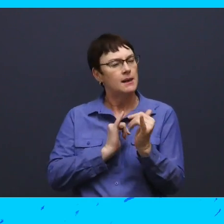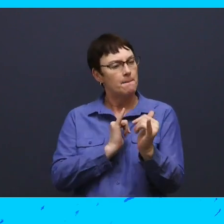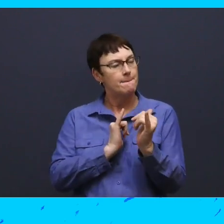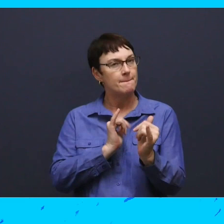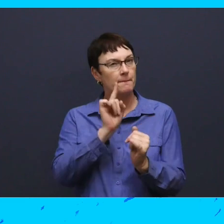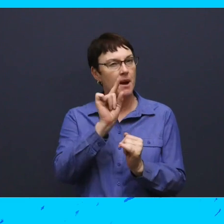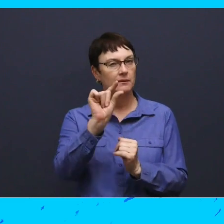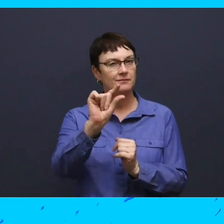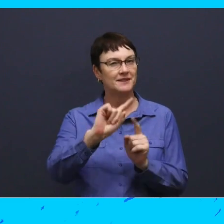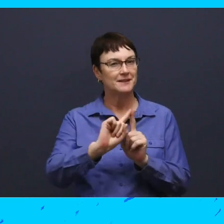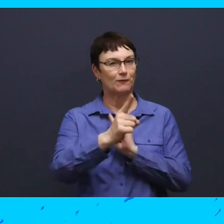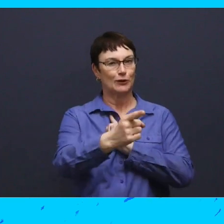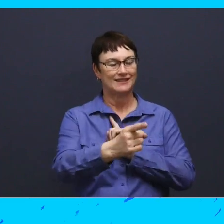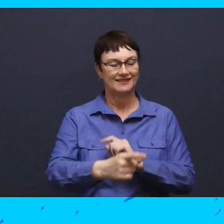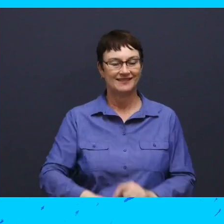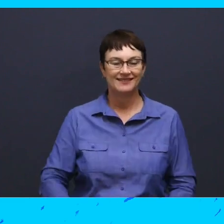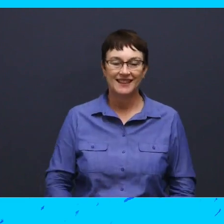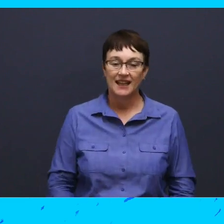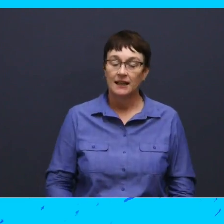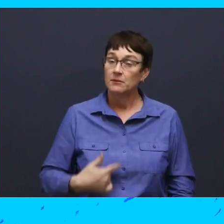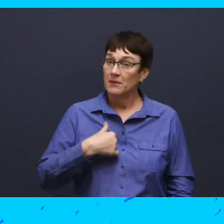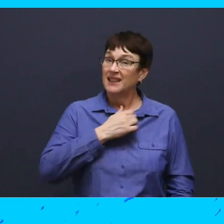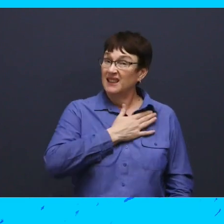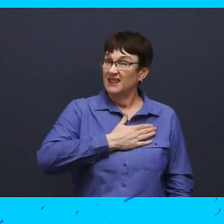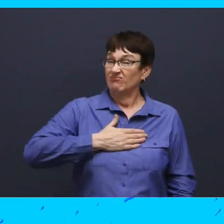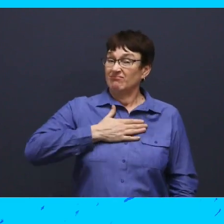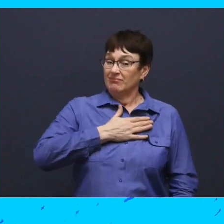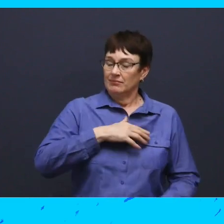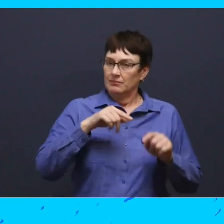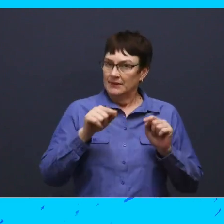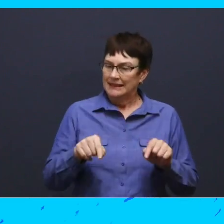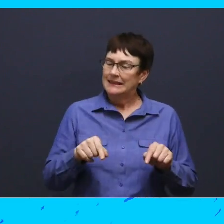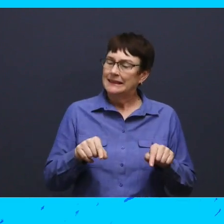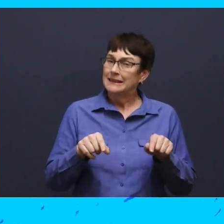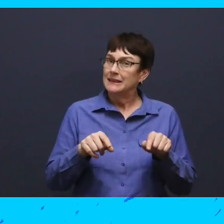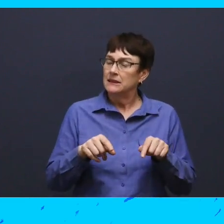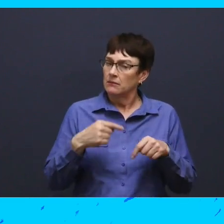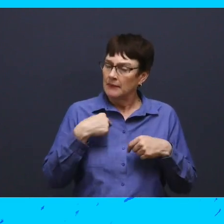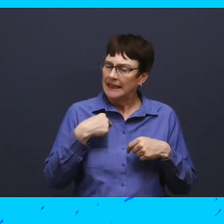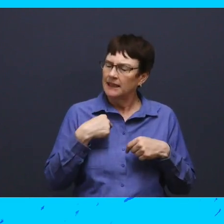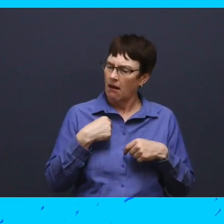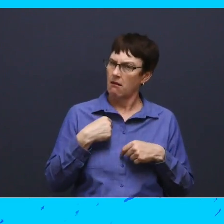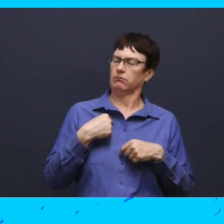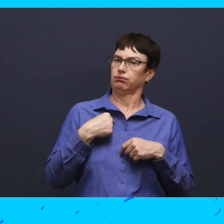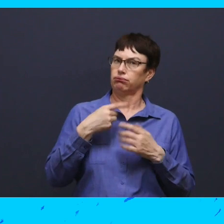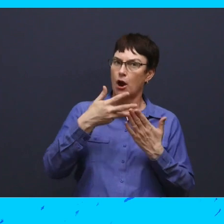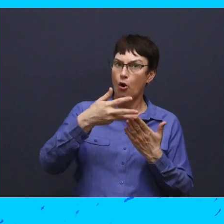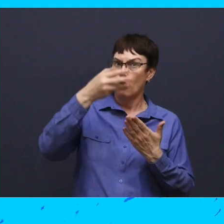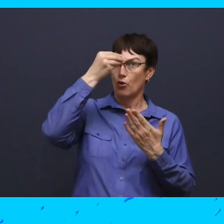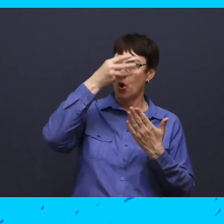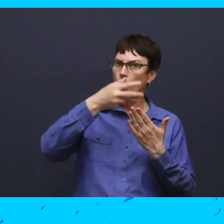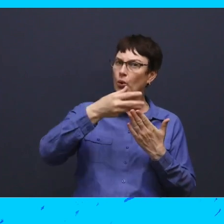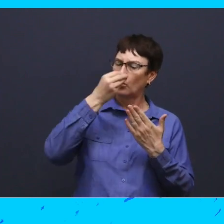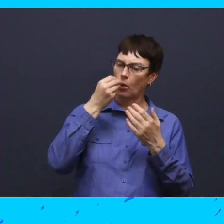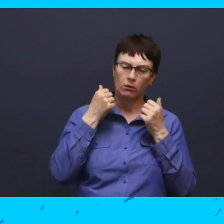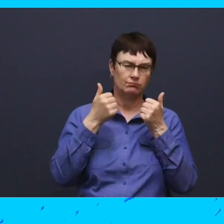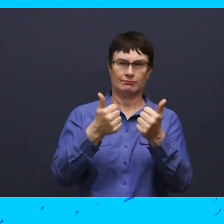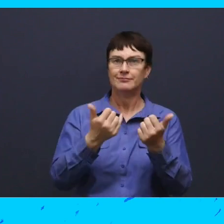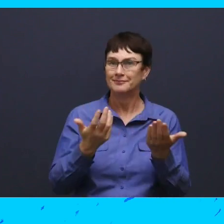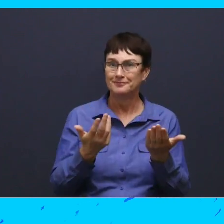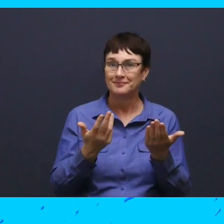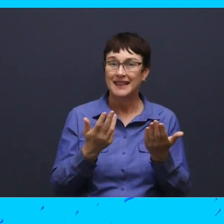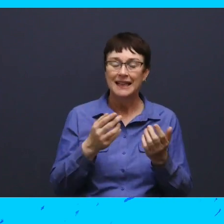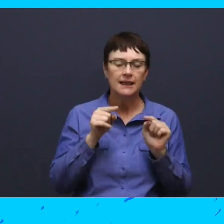C'est différent, mais c'est semblable. La beauté de cette discussion, ce n'est